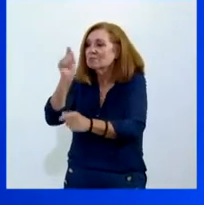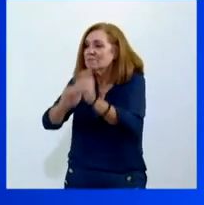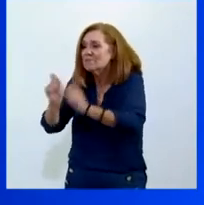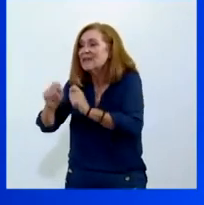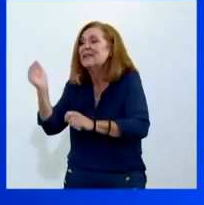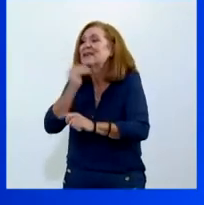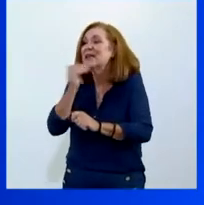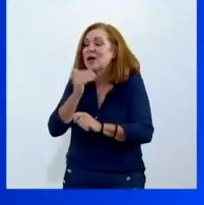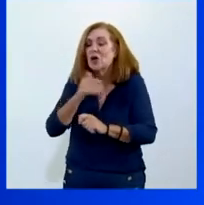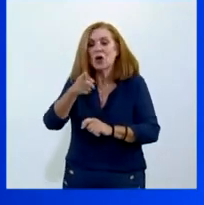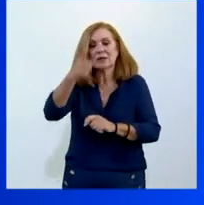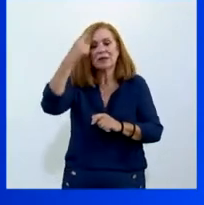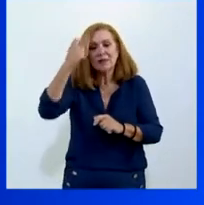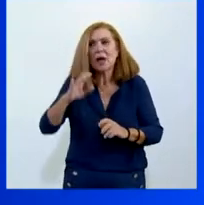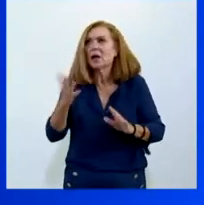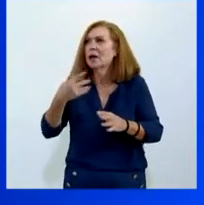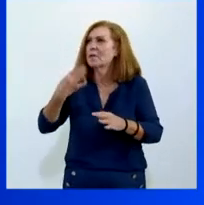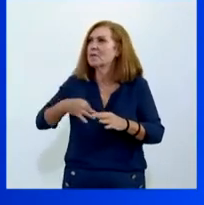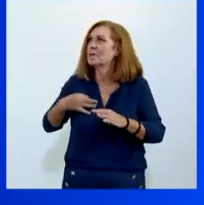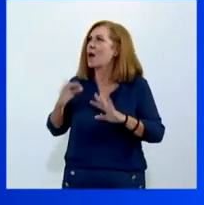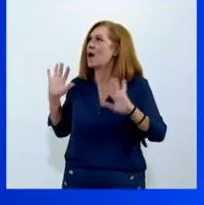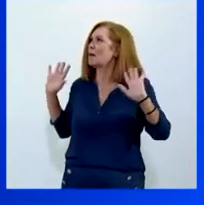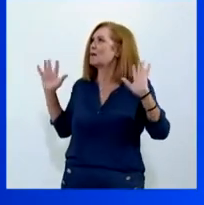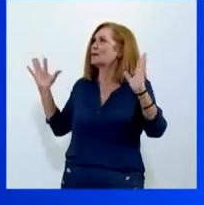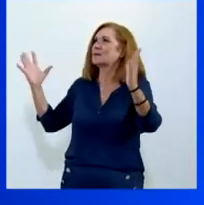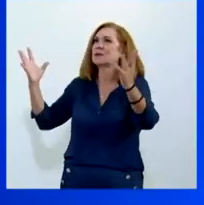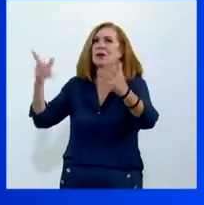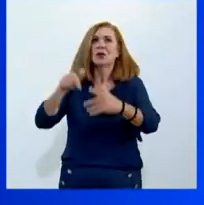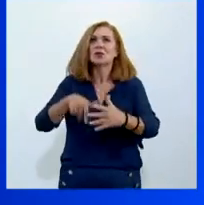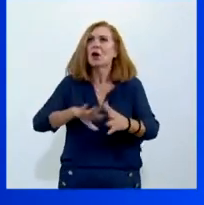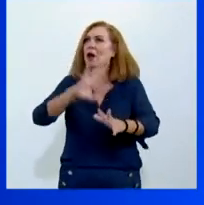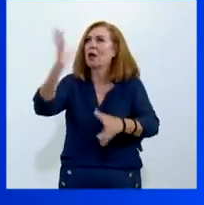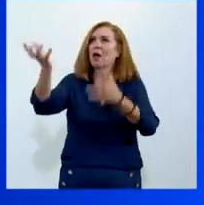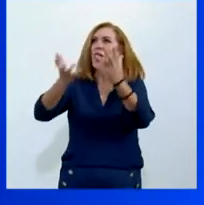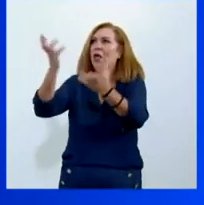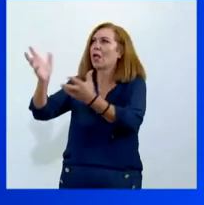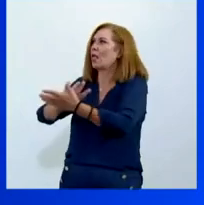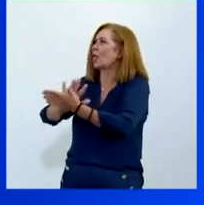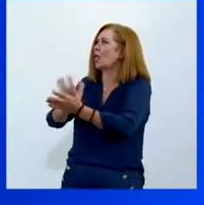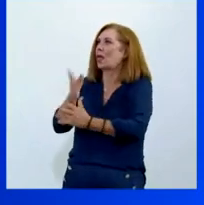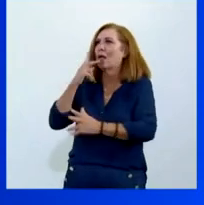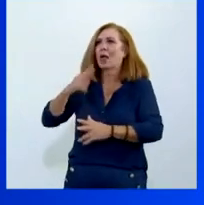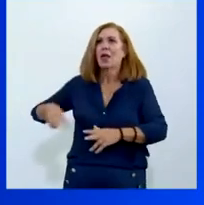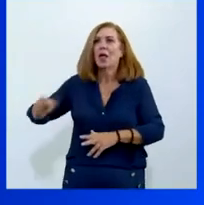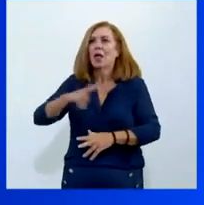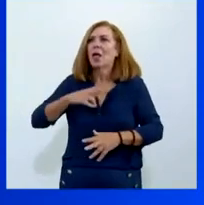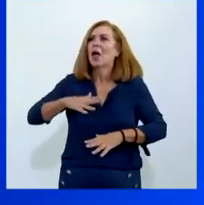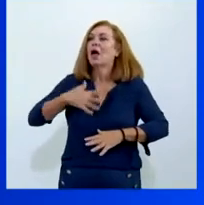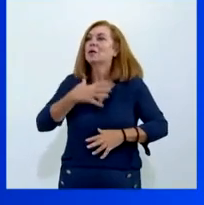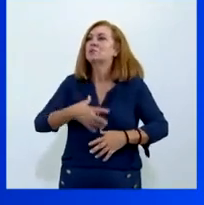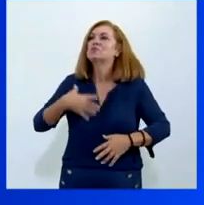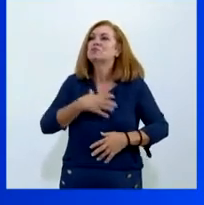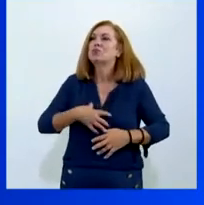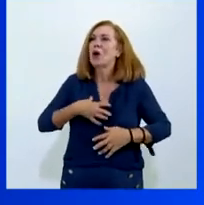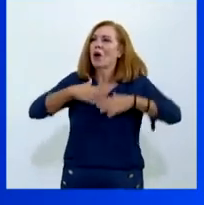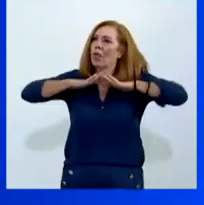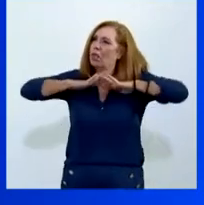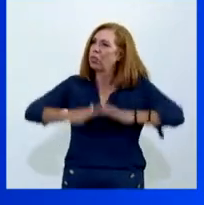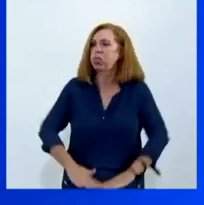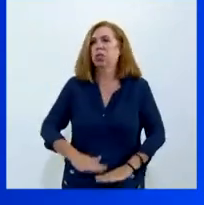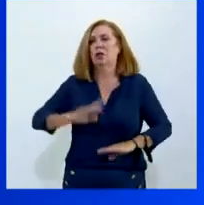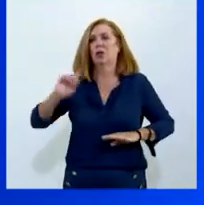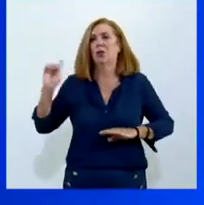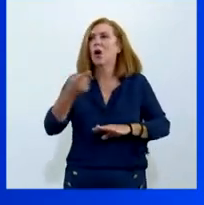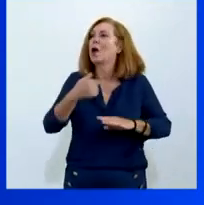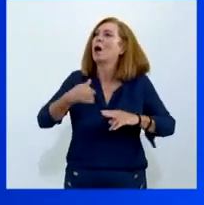έχεις πράσινο γύρω σου, ξαφνικά να βλέπεις μόνο καμένα. Είναι κάτι το οποίο επηρεάζει την ψυχολογία όλων των κατοίκων, έστω και αν